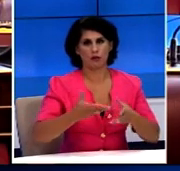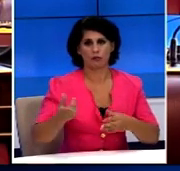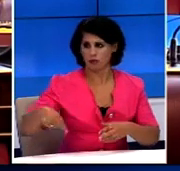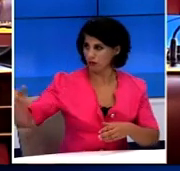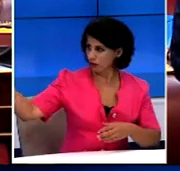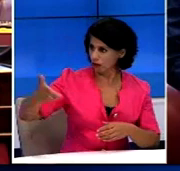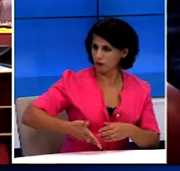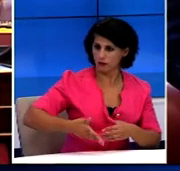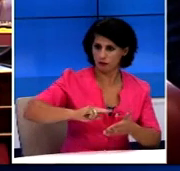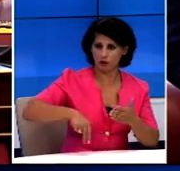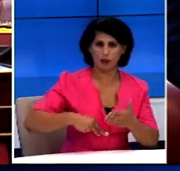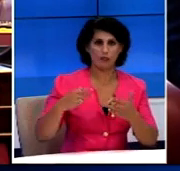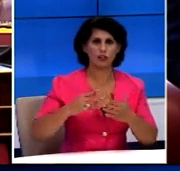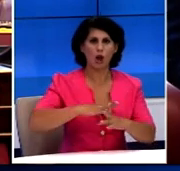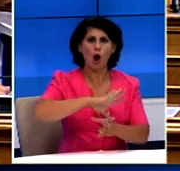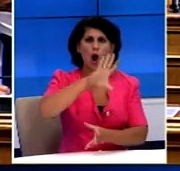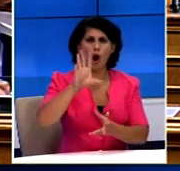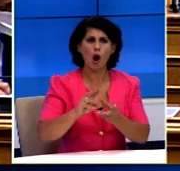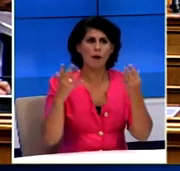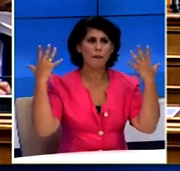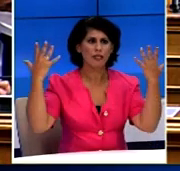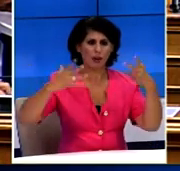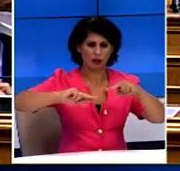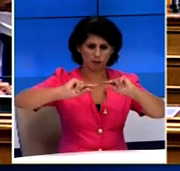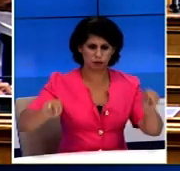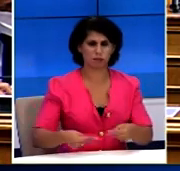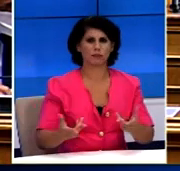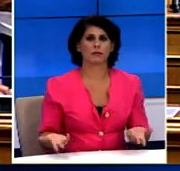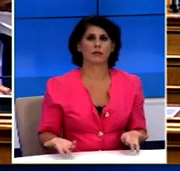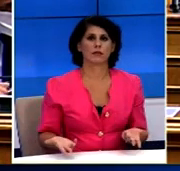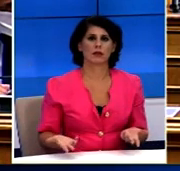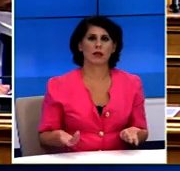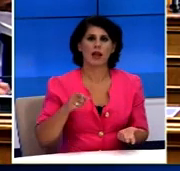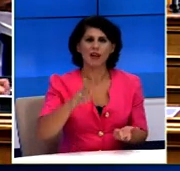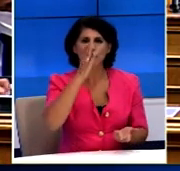εσείς και τα υπογράφετε όλα με δυο χέρια. Όπως και τη συμφωνία των Πρεσπών. Αυτή είναι η υποκρισία.